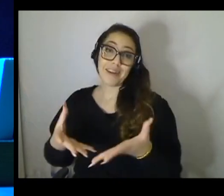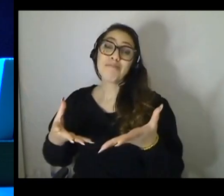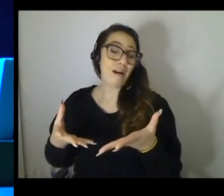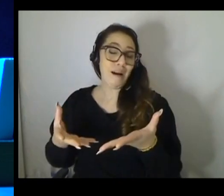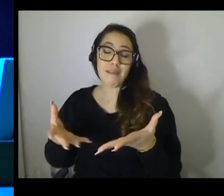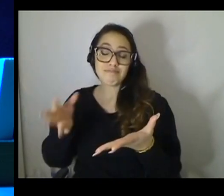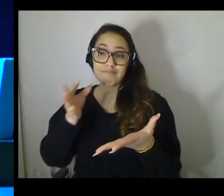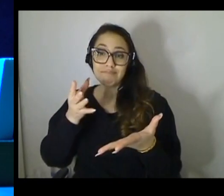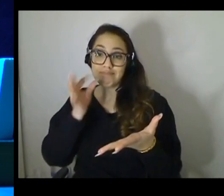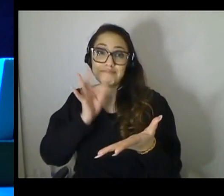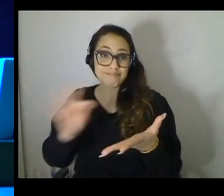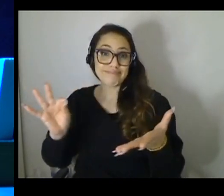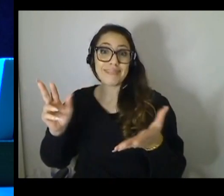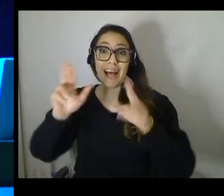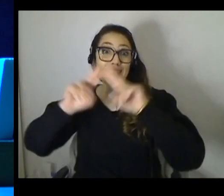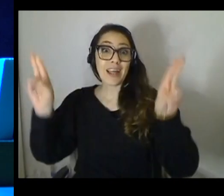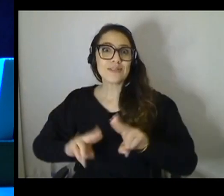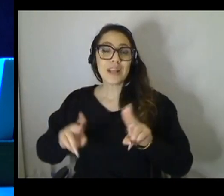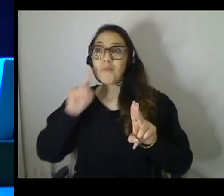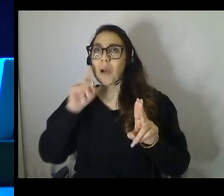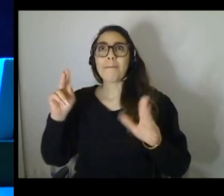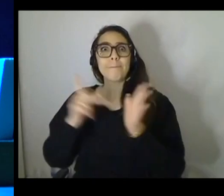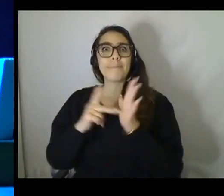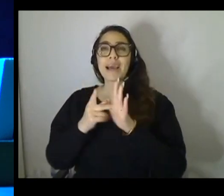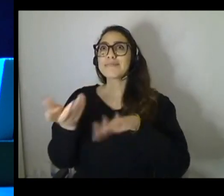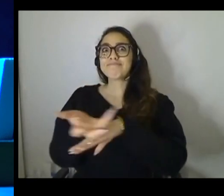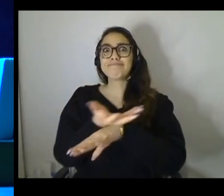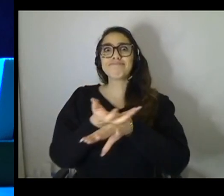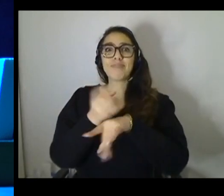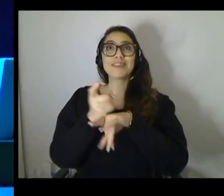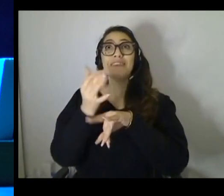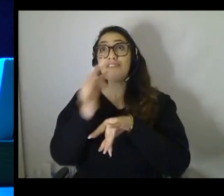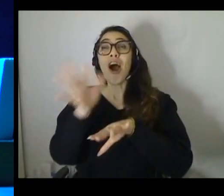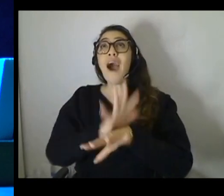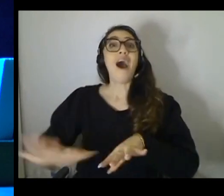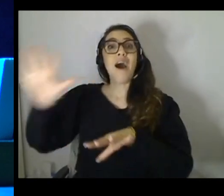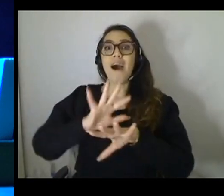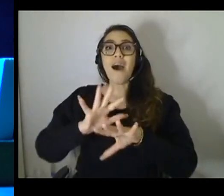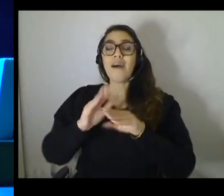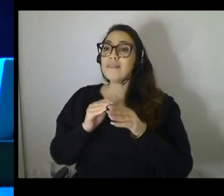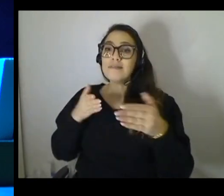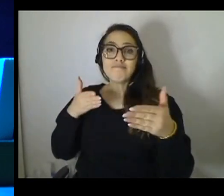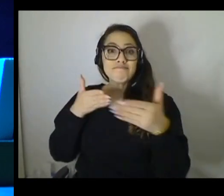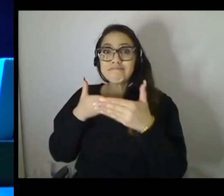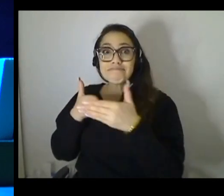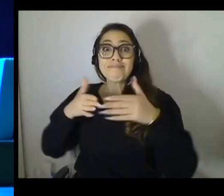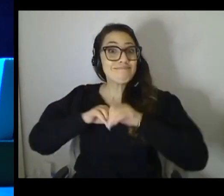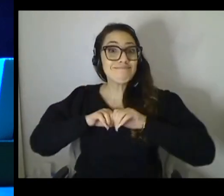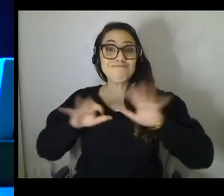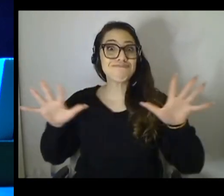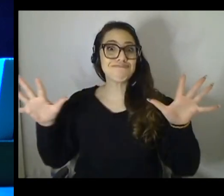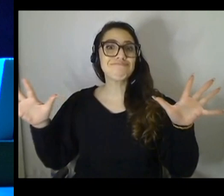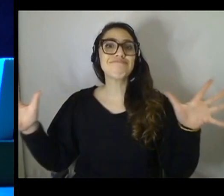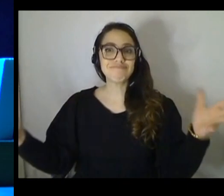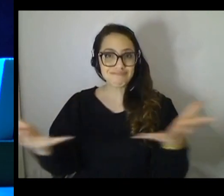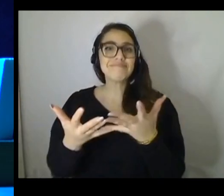cet événement va faire rayonner bien sûr Paris, mais également la France au-delà des frontières. Et puis nous devons être au